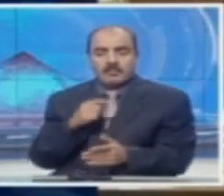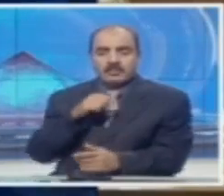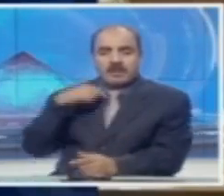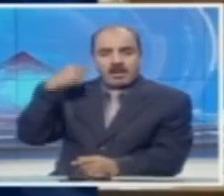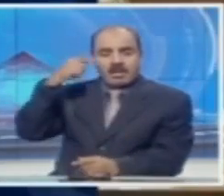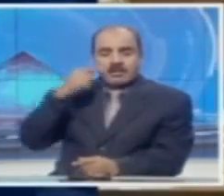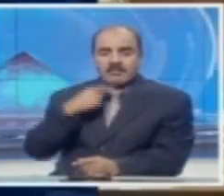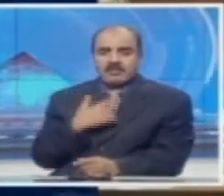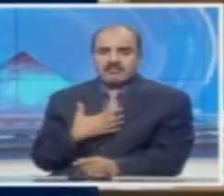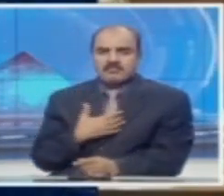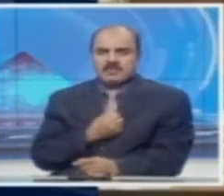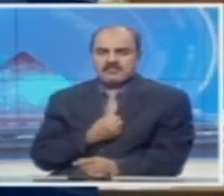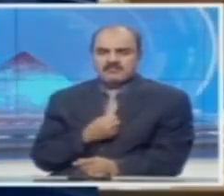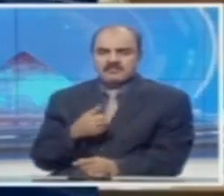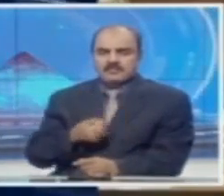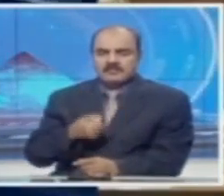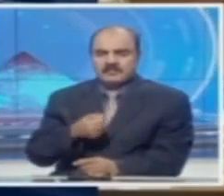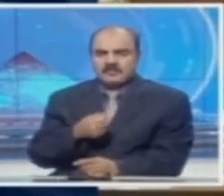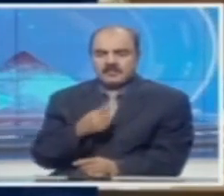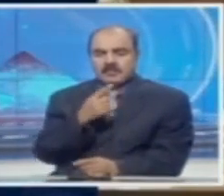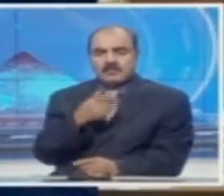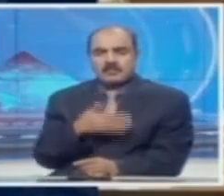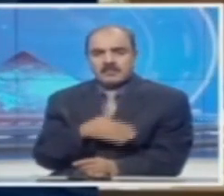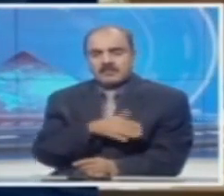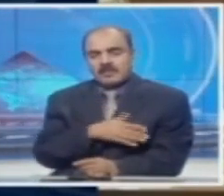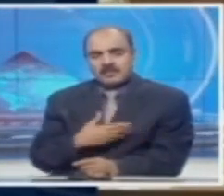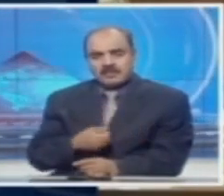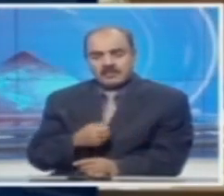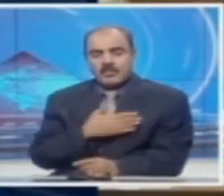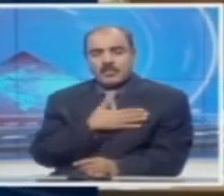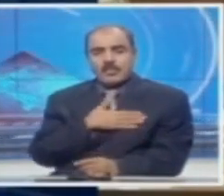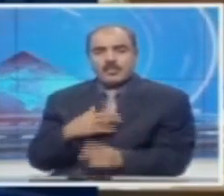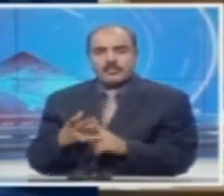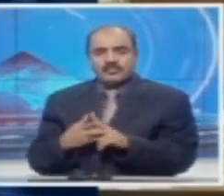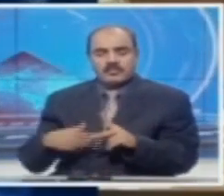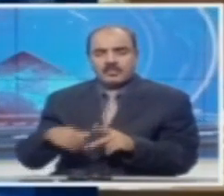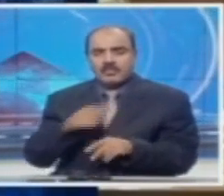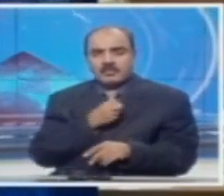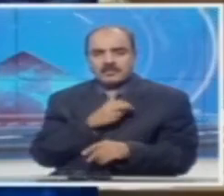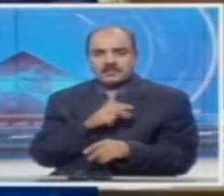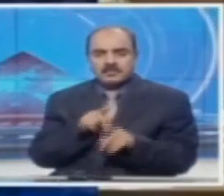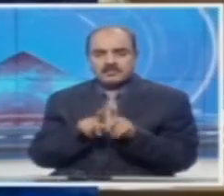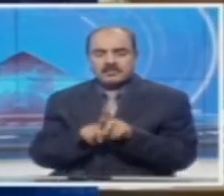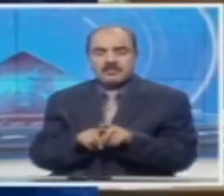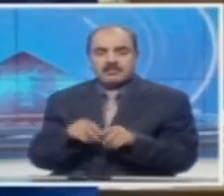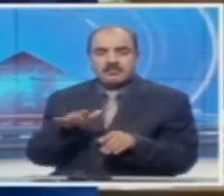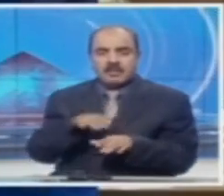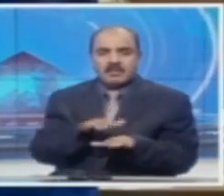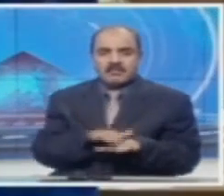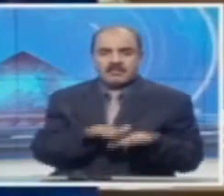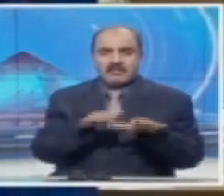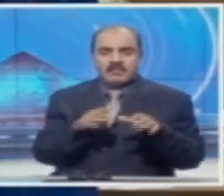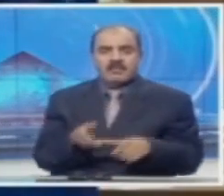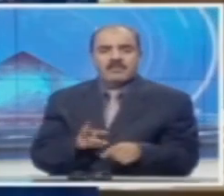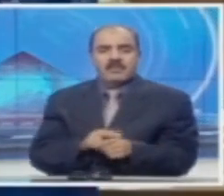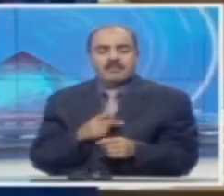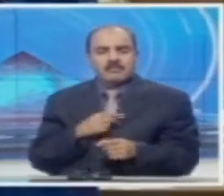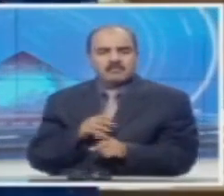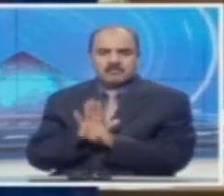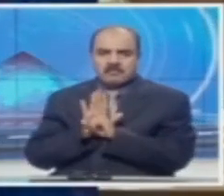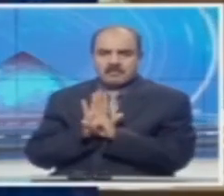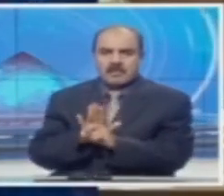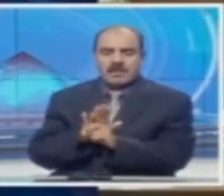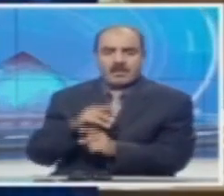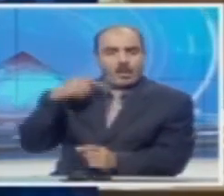شيخ الأزهر عن خالص عزائه لعائلات الضحايا والحكومة والشعب الباكستاني في ضحايا السيول والفيضانات،